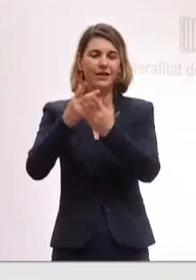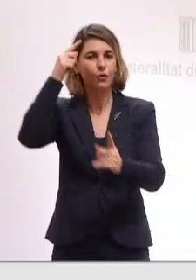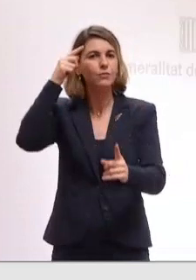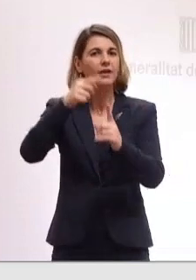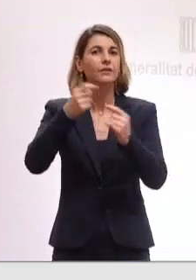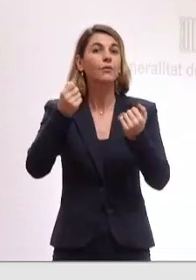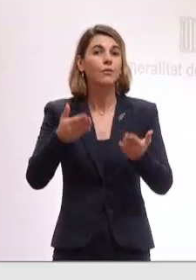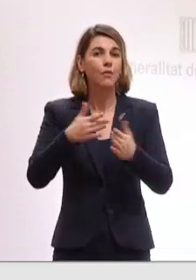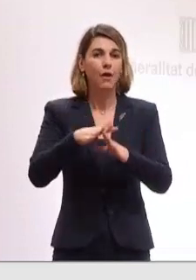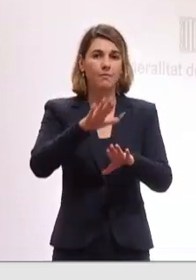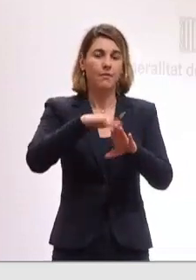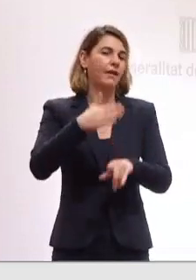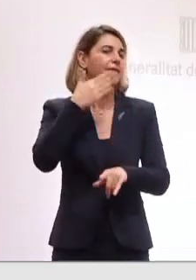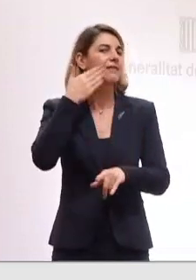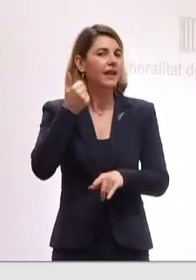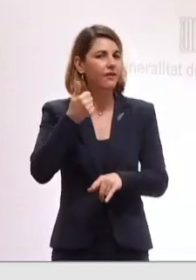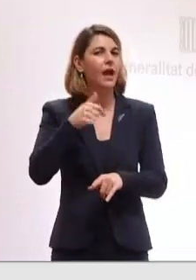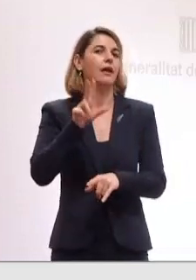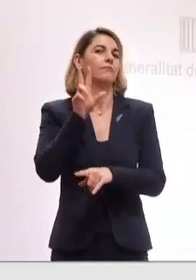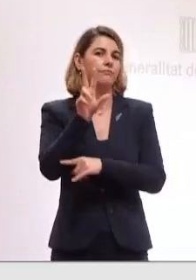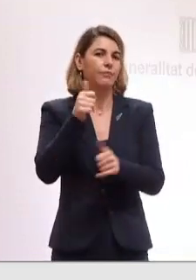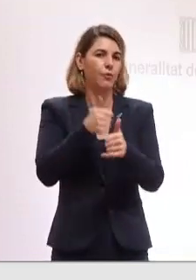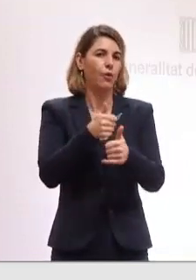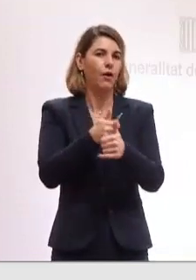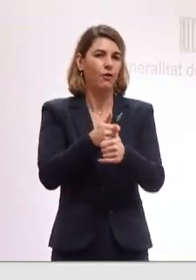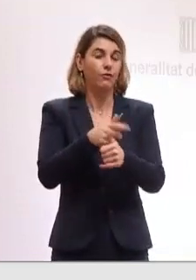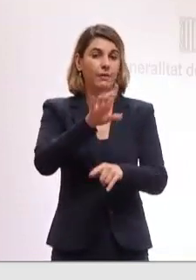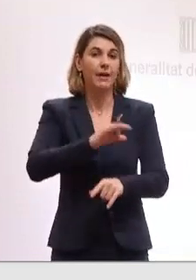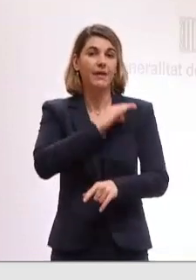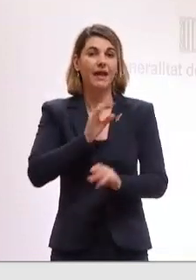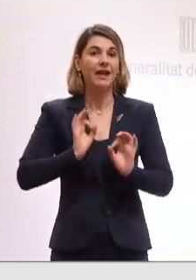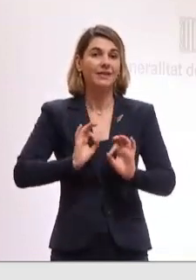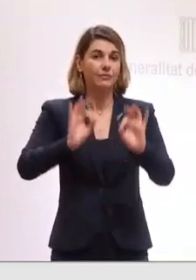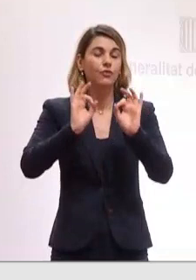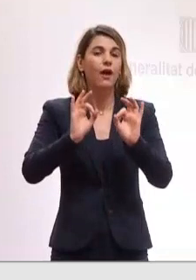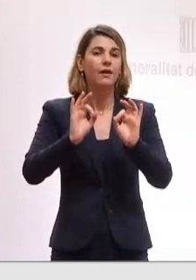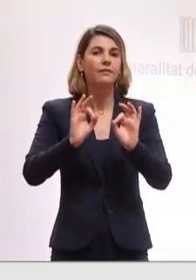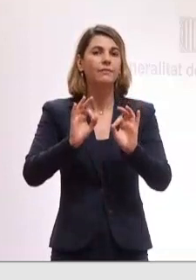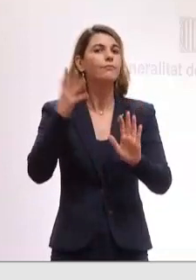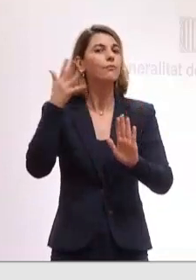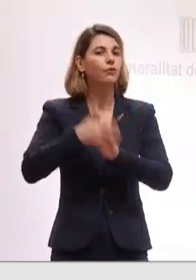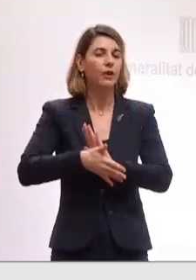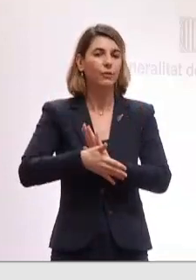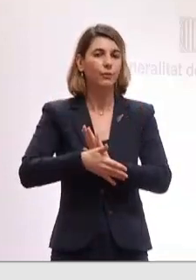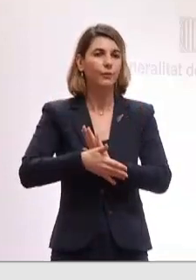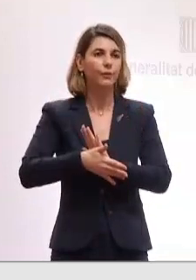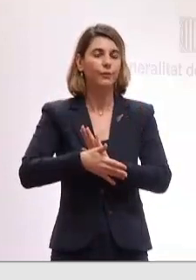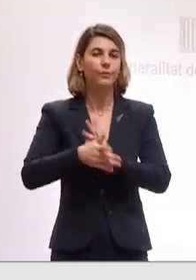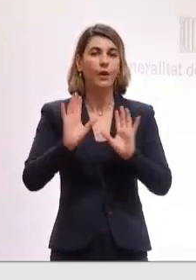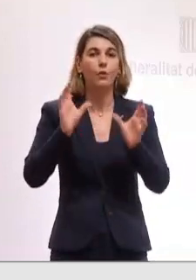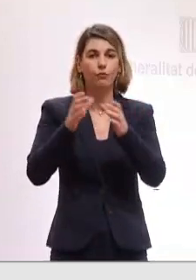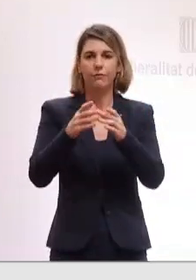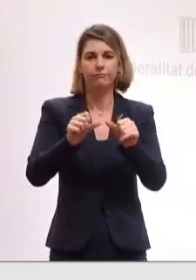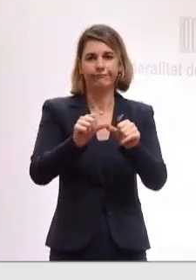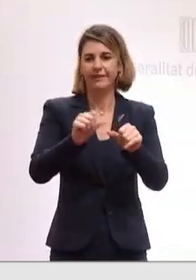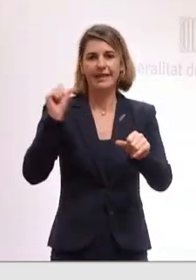de dignificar la professió de la procura. La medalla d'honor per serveis excepcionals a la justícia se li otorga pel conjunt de la